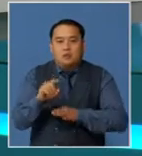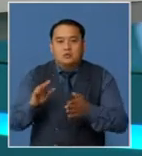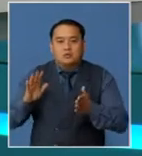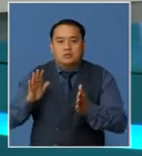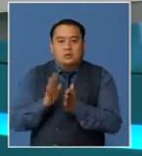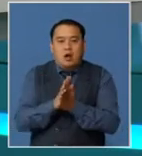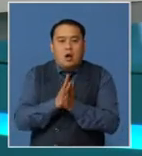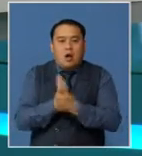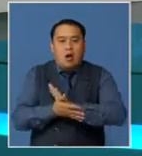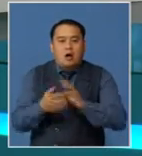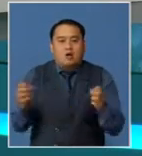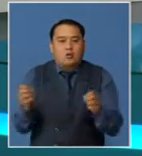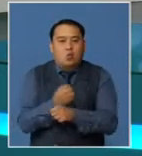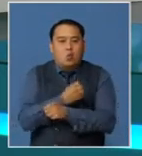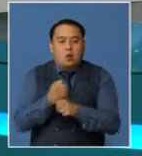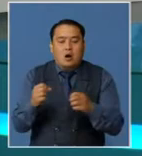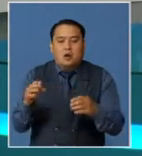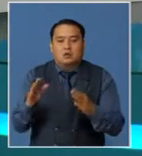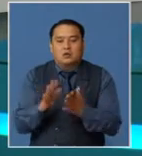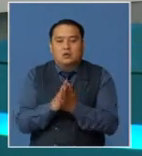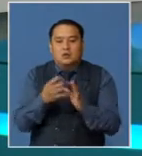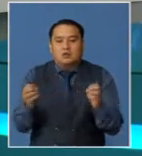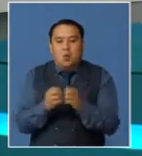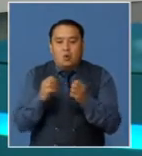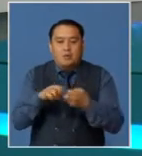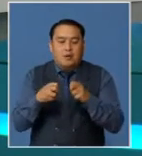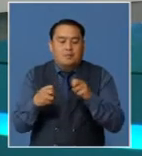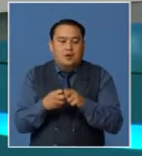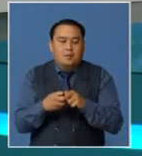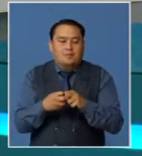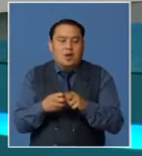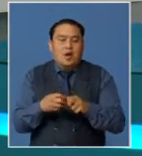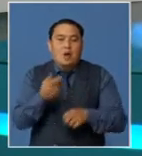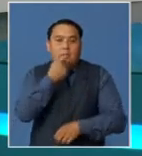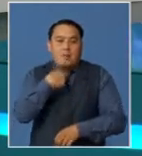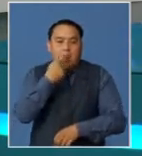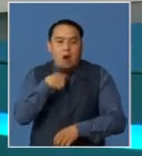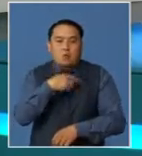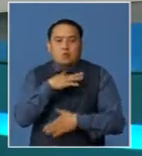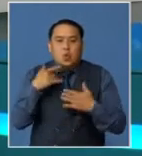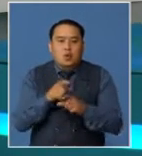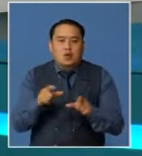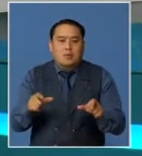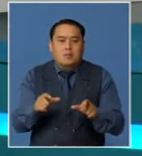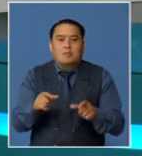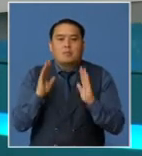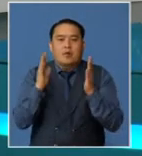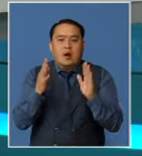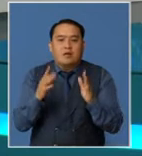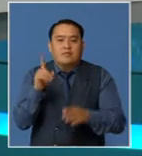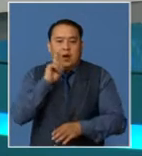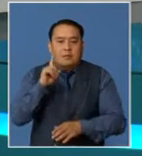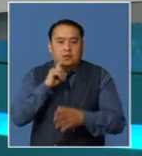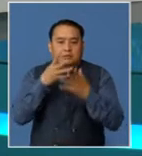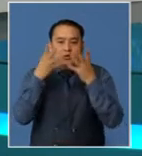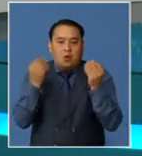давкой и руганью людей, передает закон.кз со ссылкой на Ин Ахтау. Мороженое для многих посетителей парка заставило на время